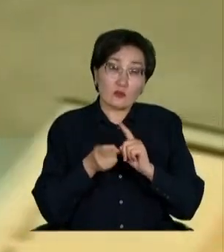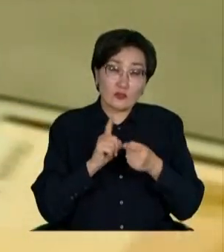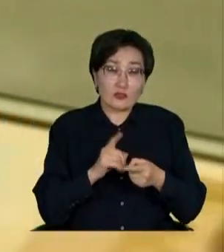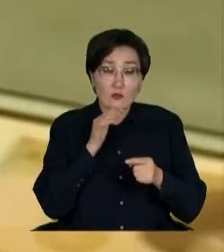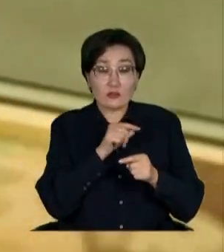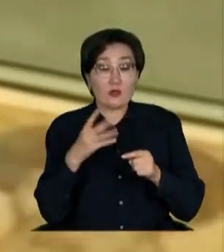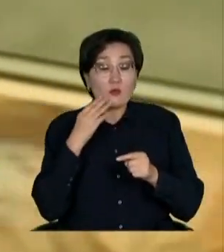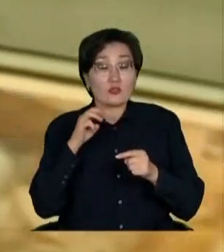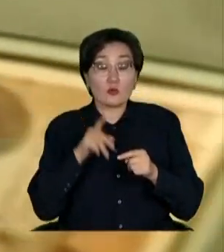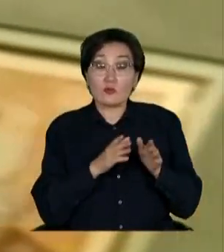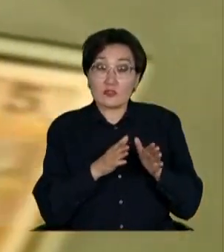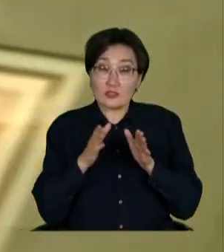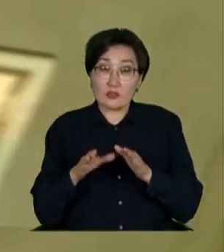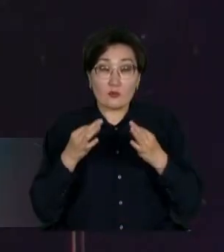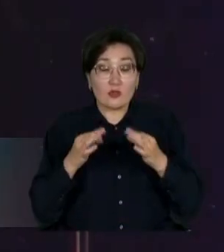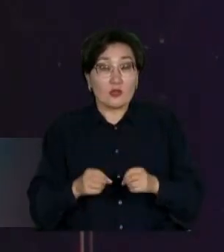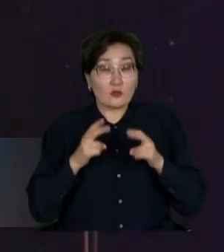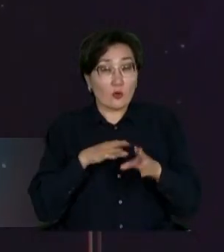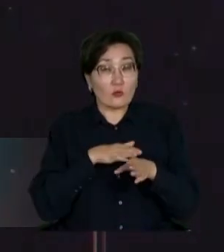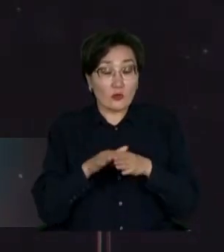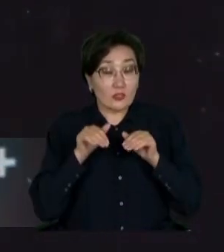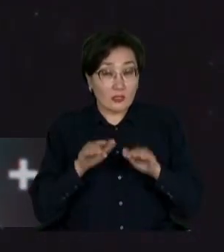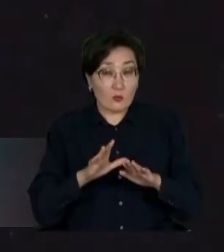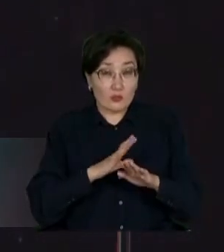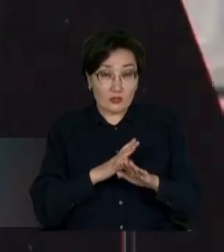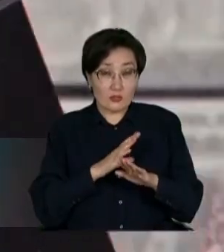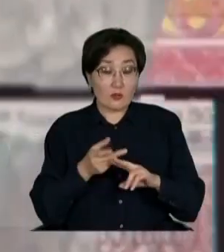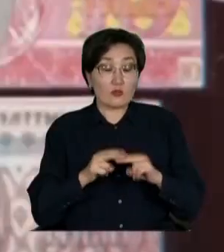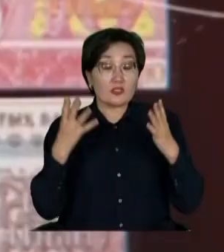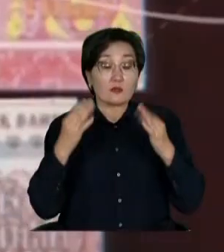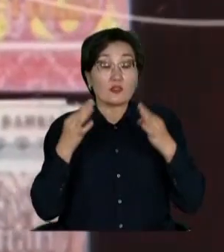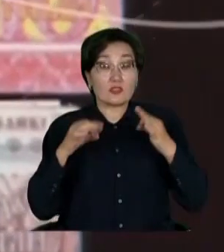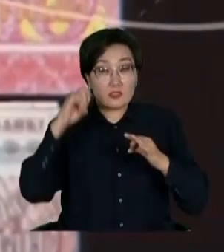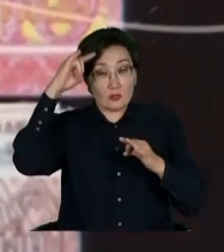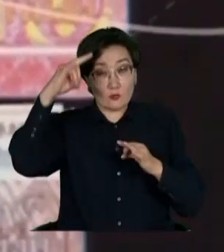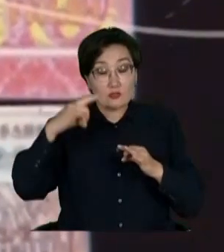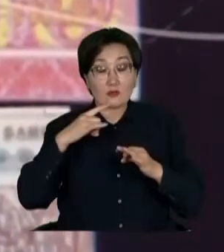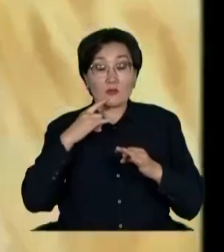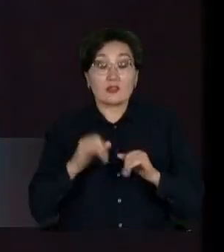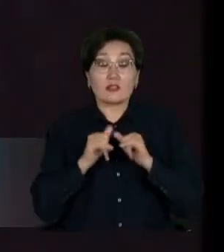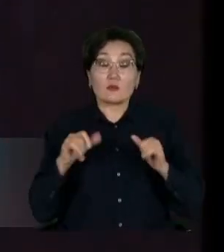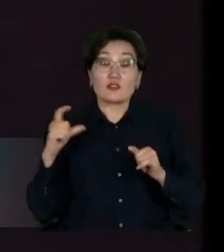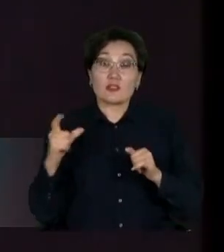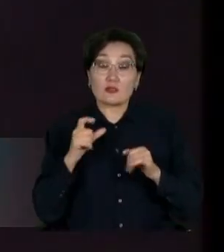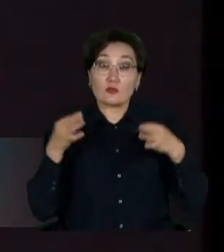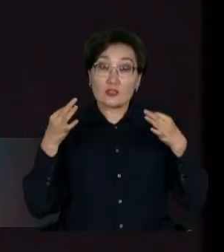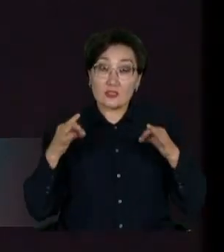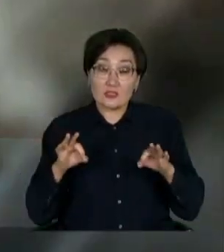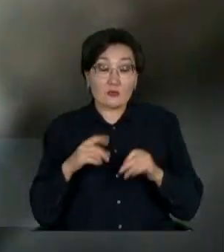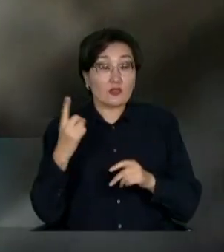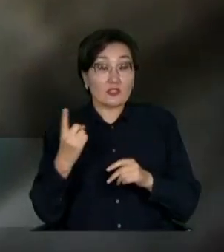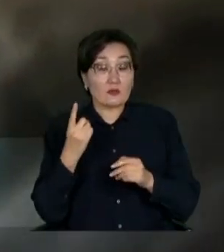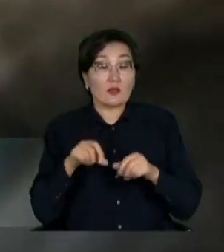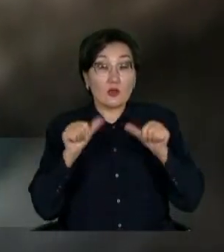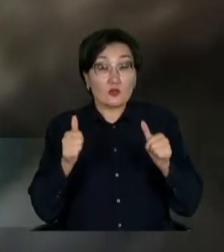өз валютамызды тұрақтандыру тәуекелге толық адам болды. Сондықтан да бұл күн егемен елдің еңсесін тіктеген экономикалық дербестігіміздің алғашқы